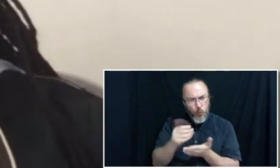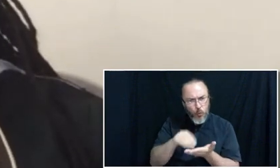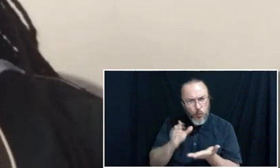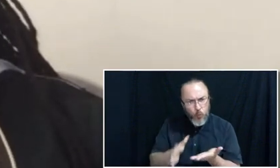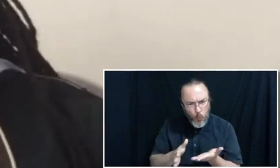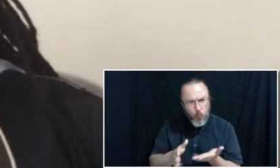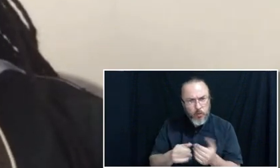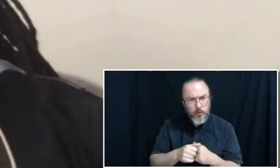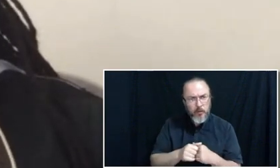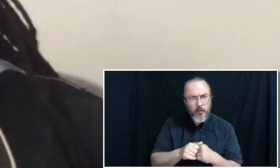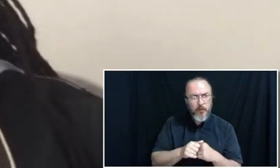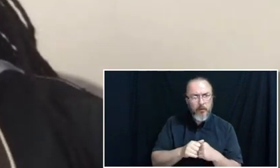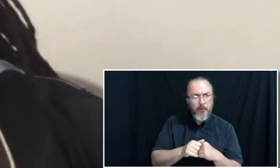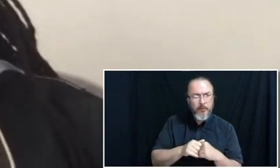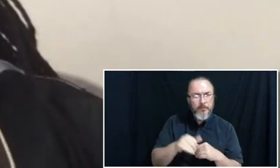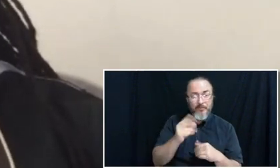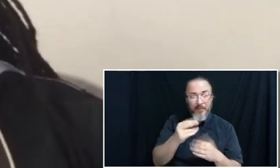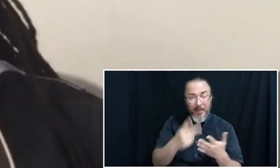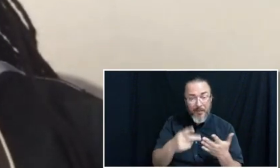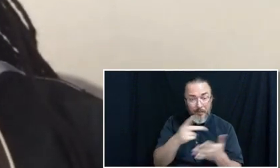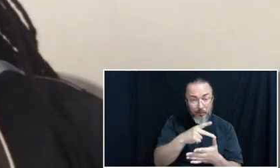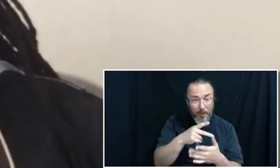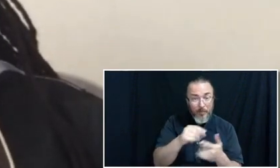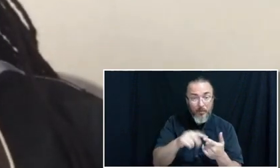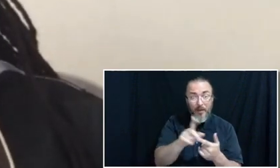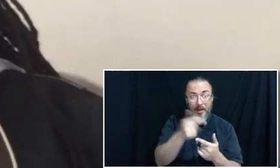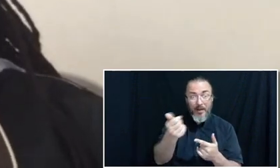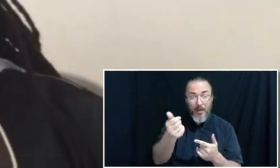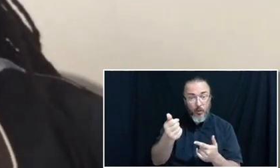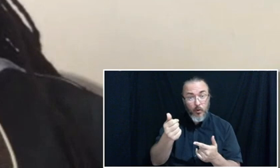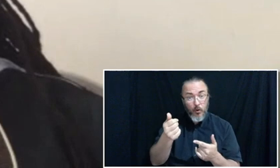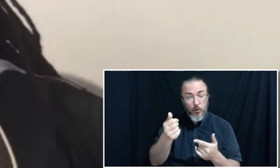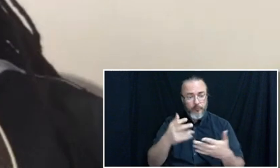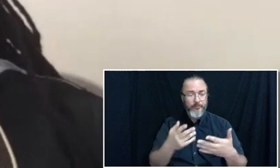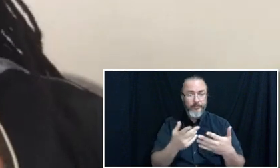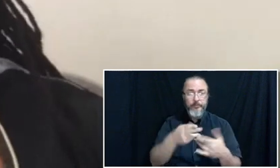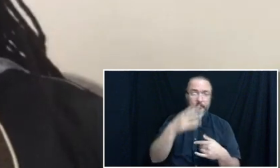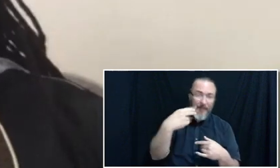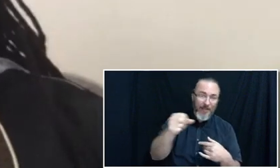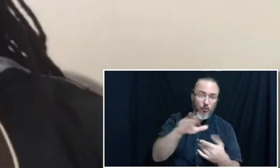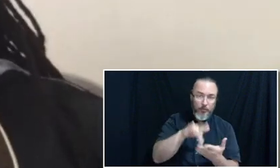nombreux nouveaux apprenants. Nous avons atteint l'égalité des sexes.